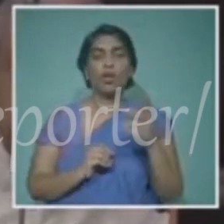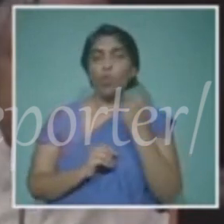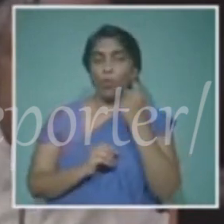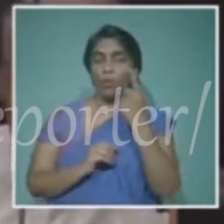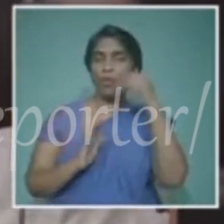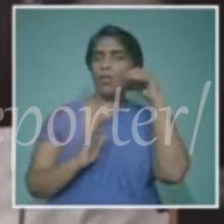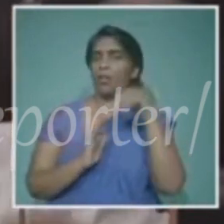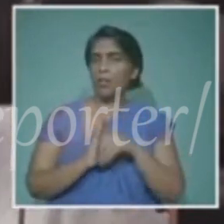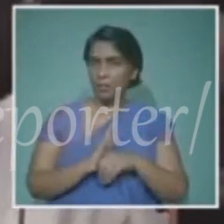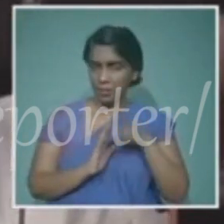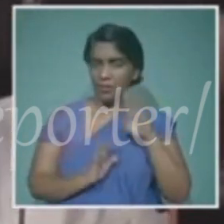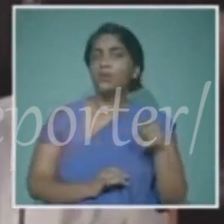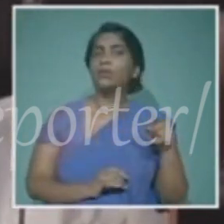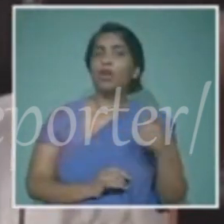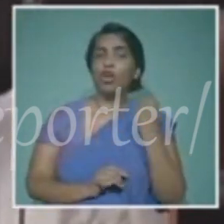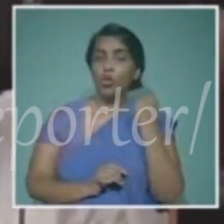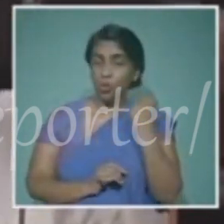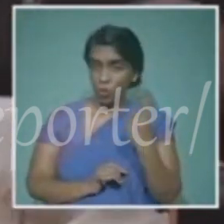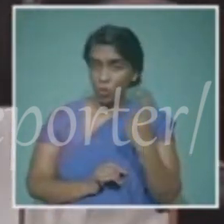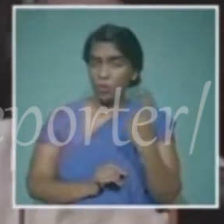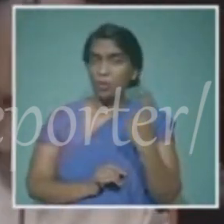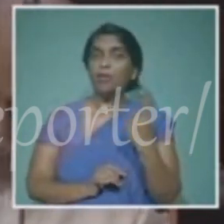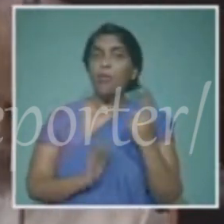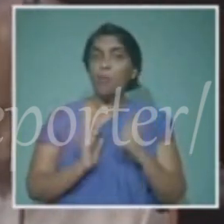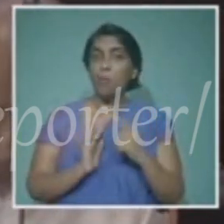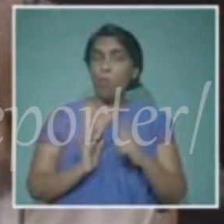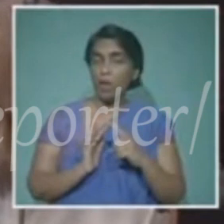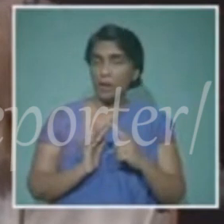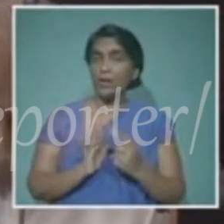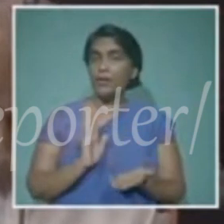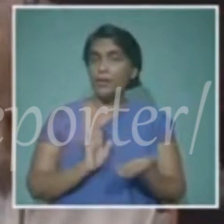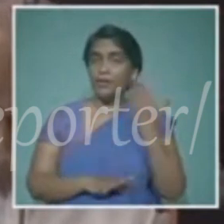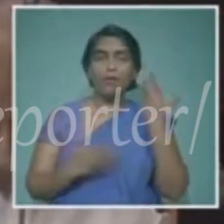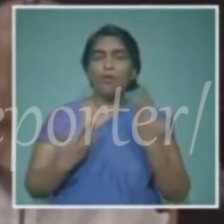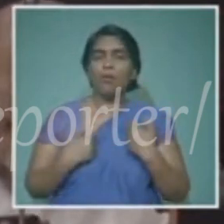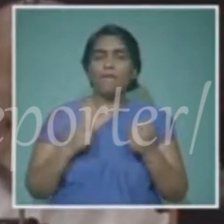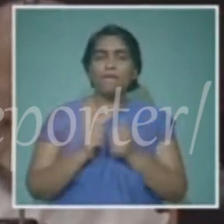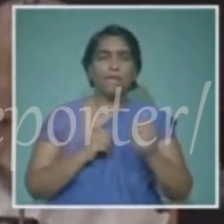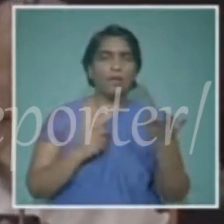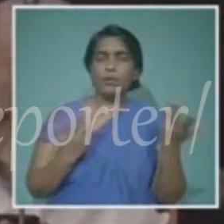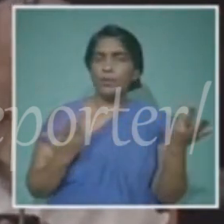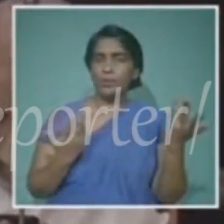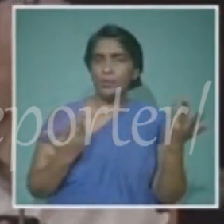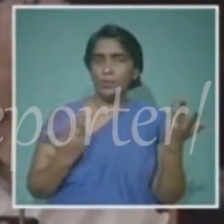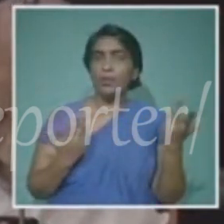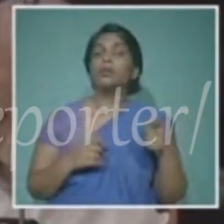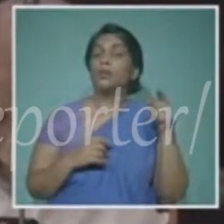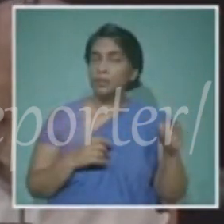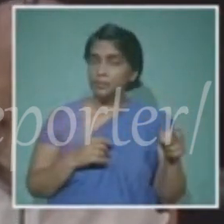රුපියලයාගේ කඩාවැටීමත්, රුපියලේ පොලිය වැඩිවීමේ මොකක්ද අපට සිදුවෙලා තියෙන්නේ.